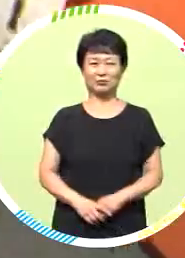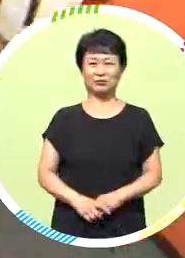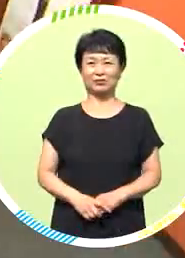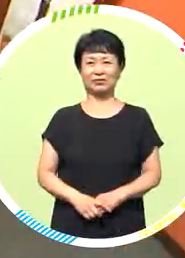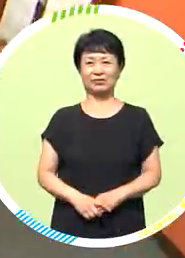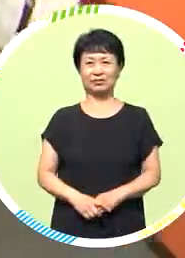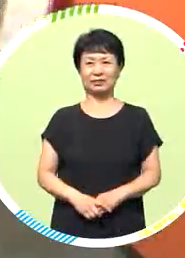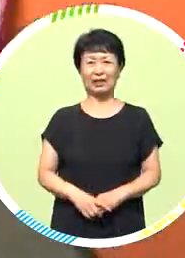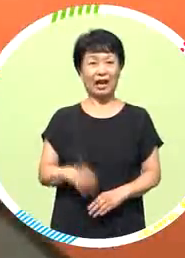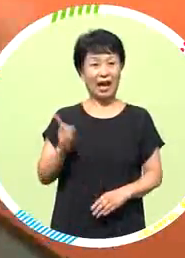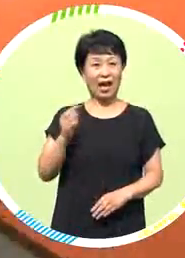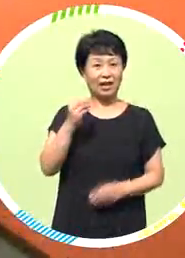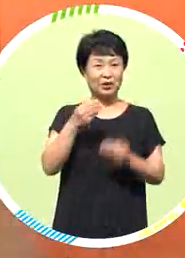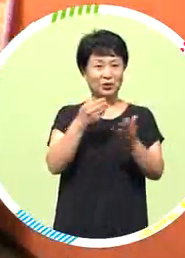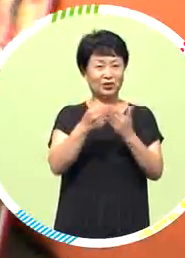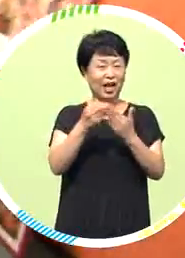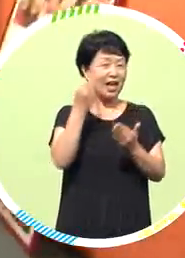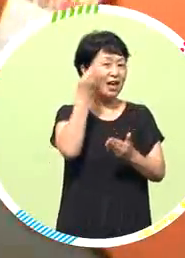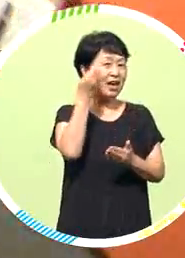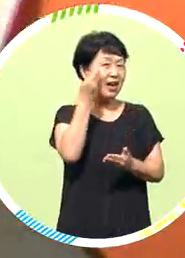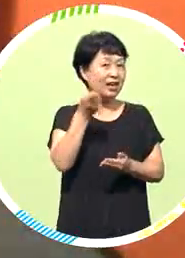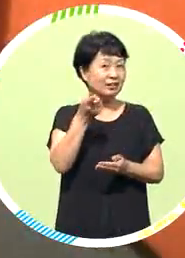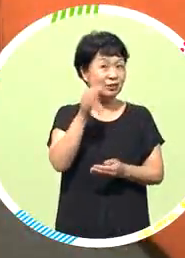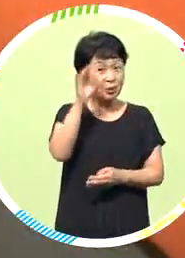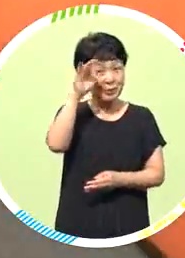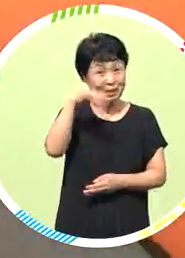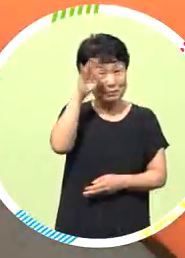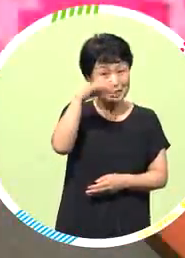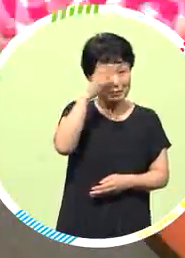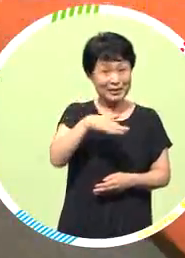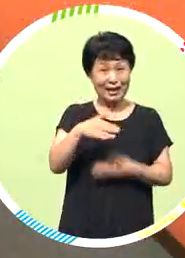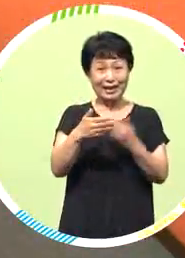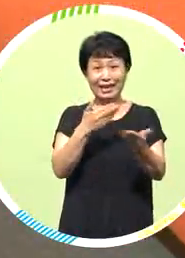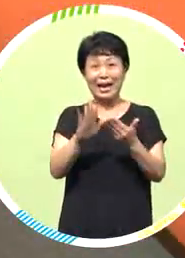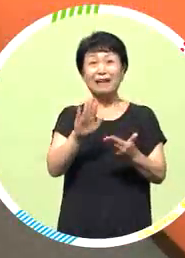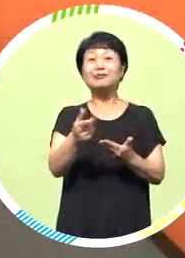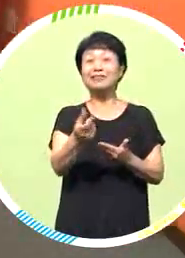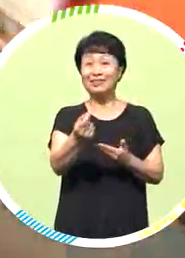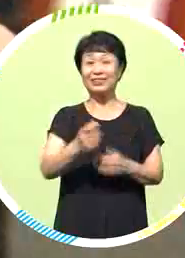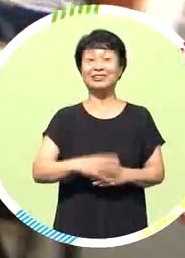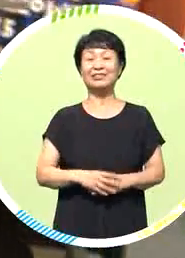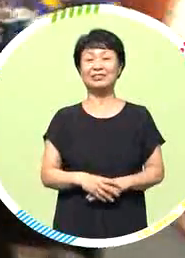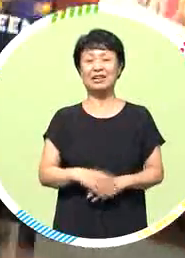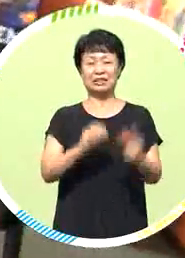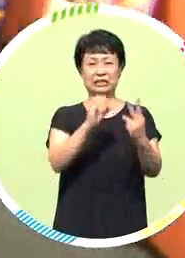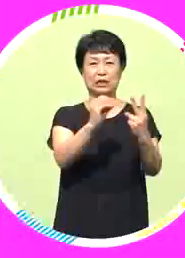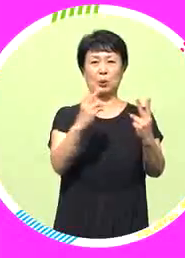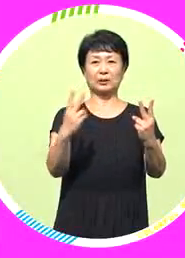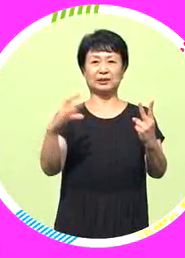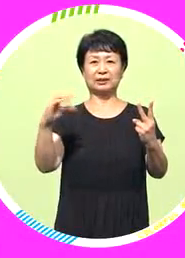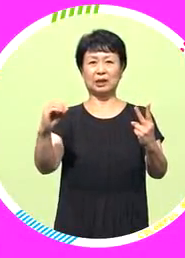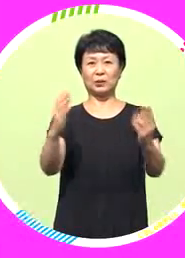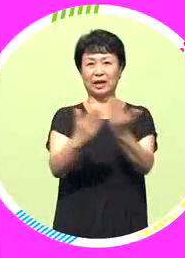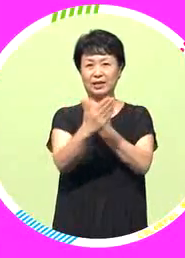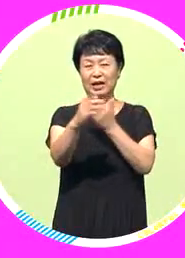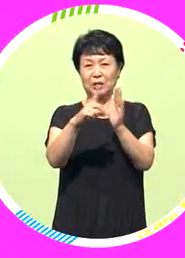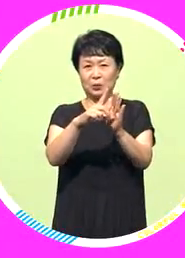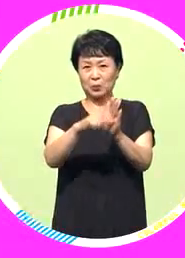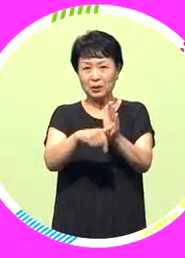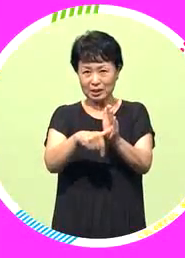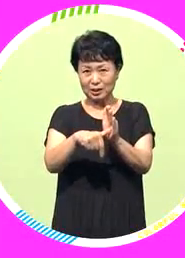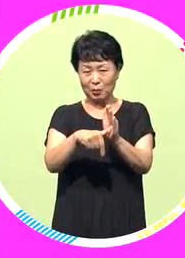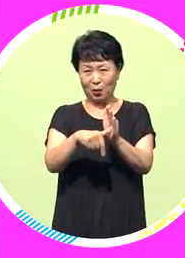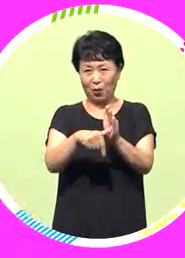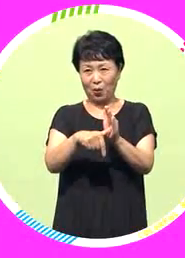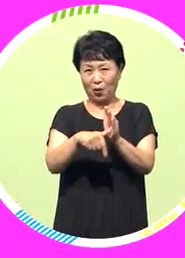ー、いるいる、こんな可愛い女の子。東京2020大会にフェイスペインティングで参加し